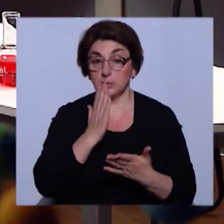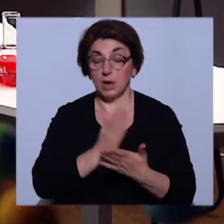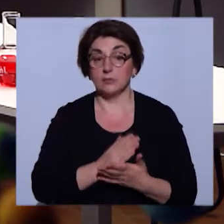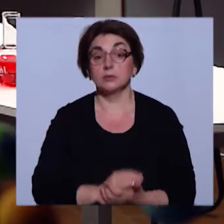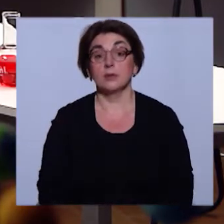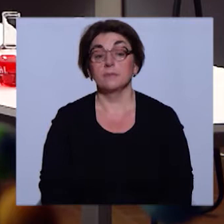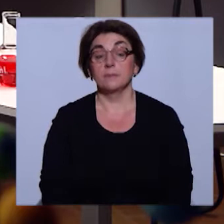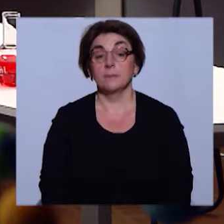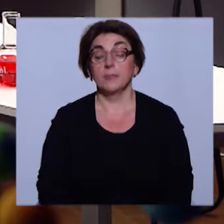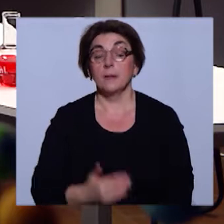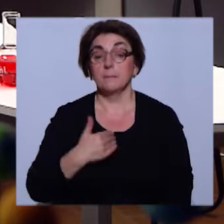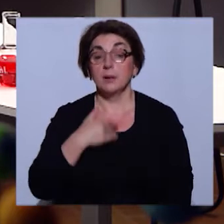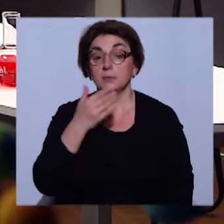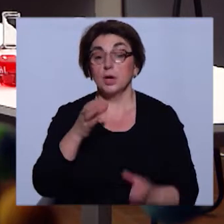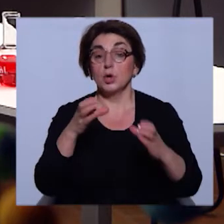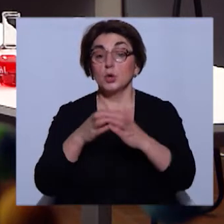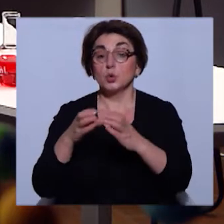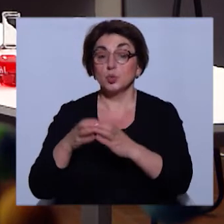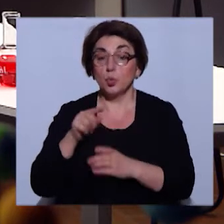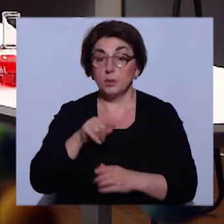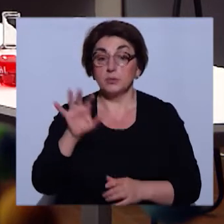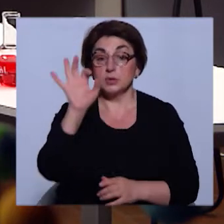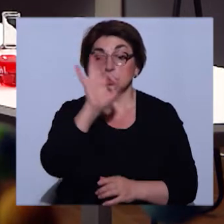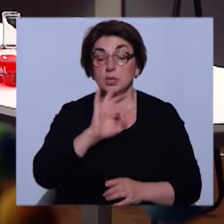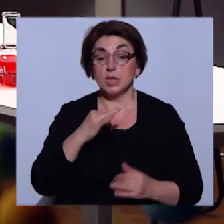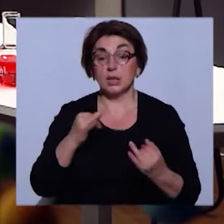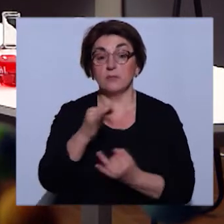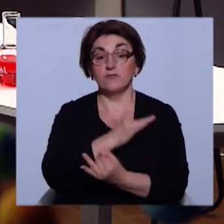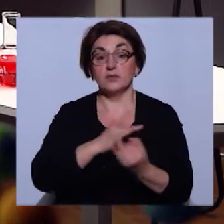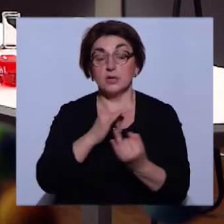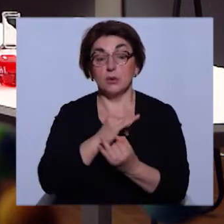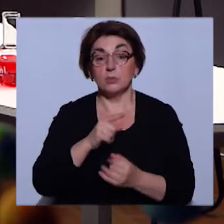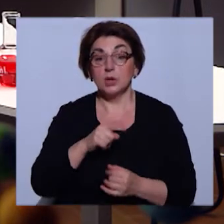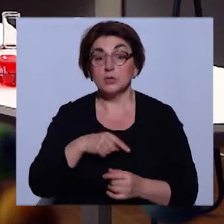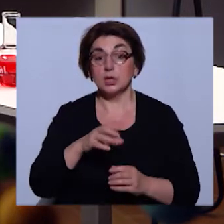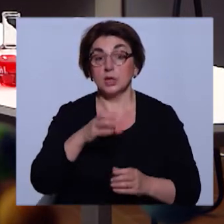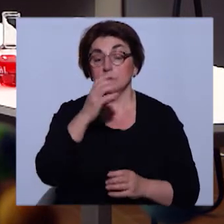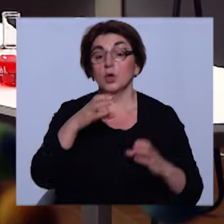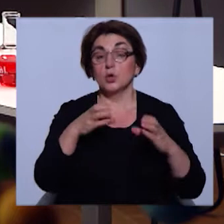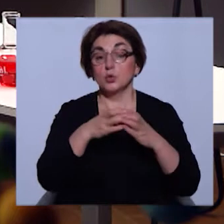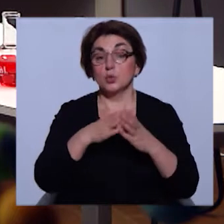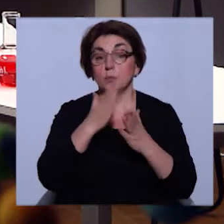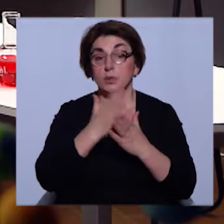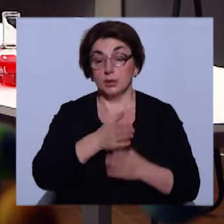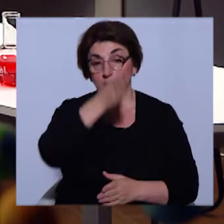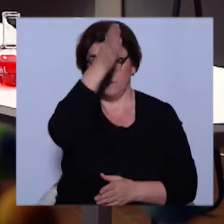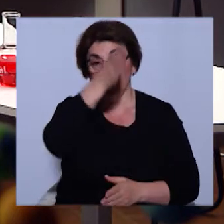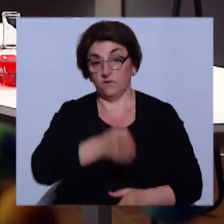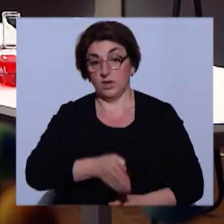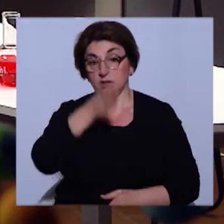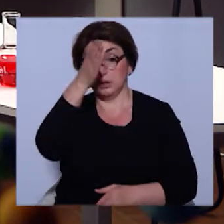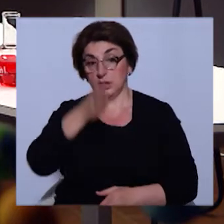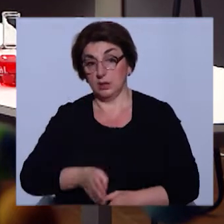და მე მინდა ჯგუფებზე ვისაუბრო ახლა პერიოდული სისტემის. ესე იგი, ჯგუფი არის